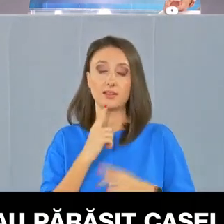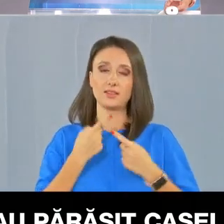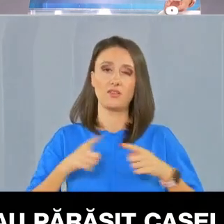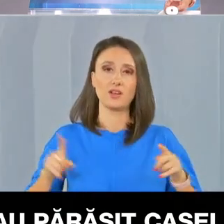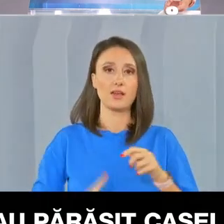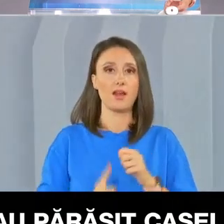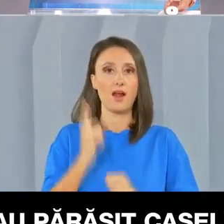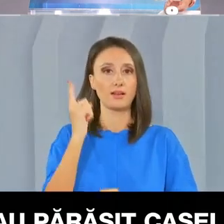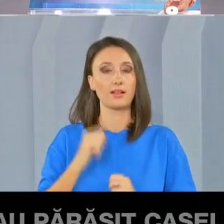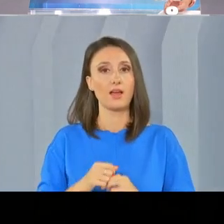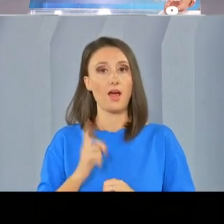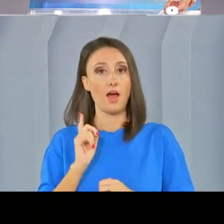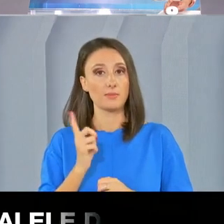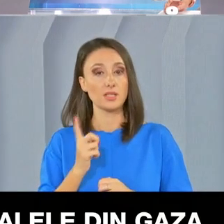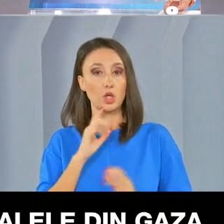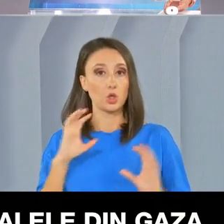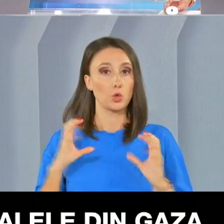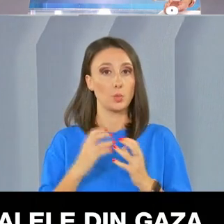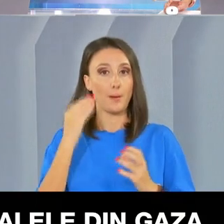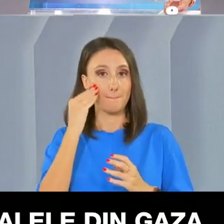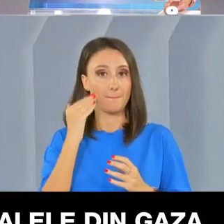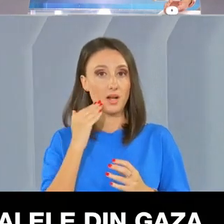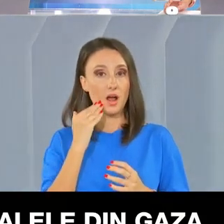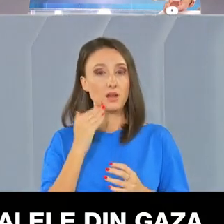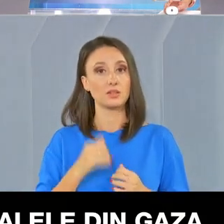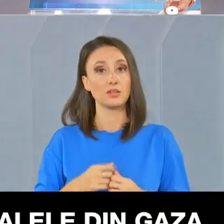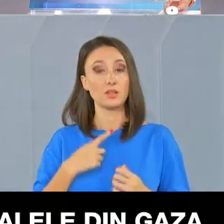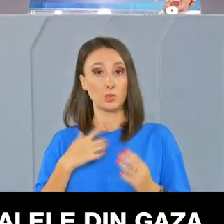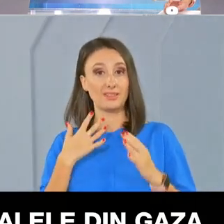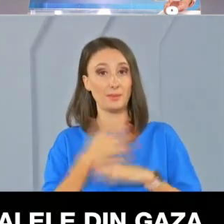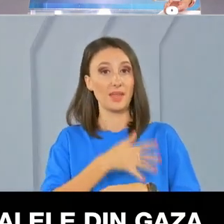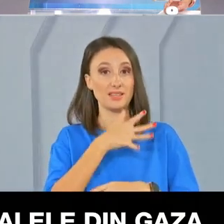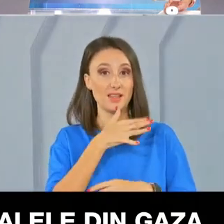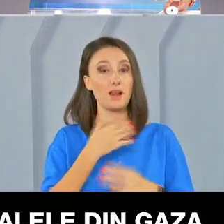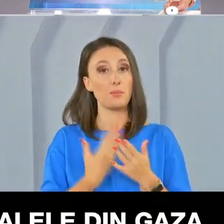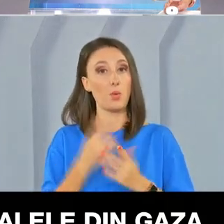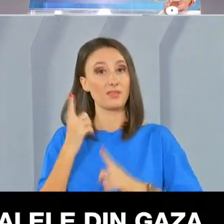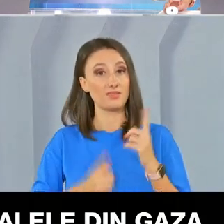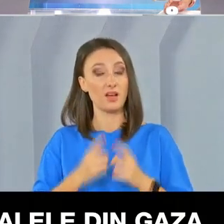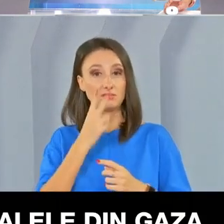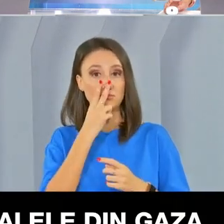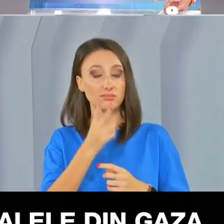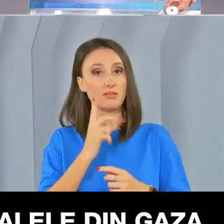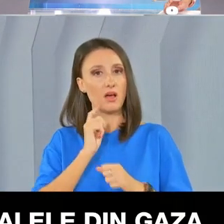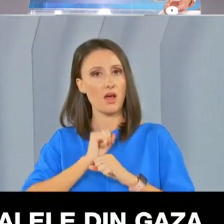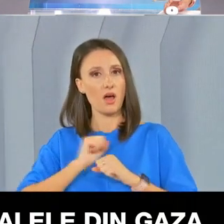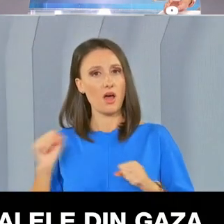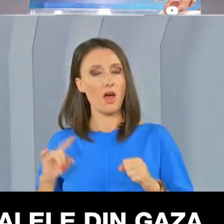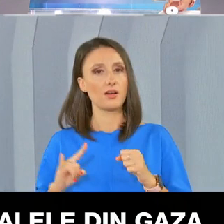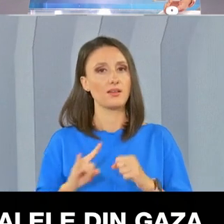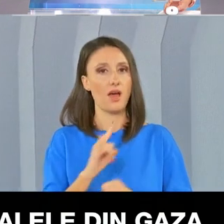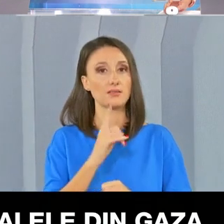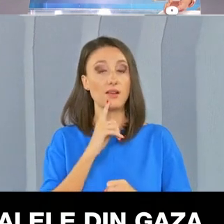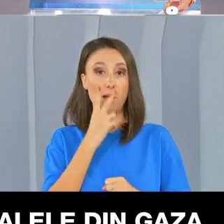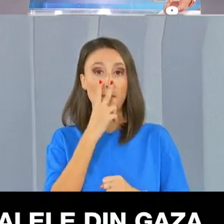rachete deosebit. Asta e amenințarea și de aceea grupurile americane de portavioane s-au îndreptat spre Israel. Pentru că dacă apărarea antiaeriană israeliană este saturată,